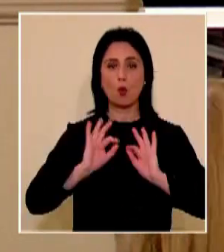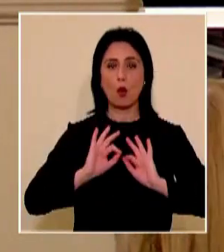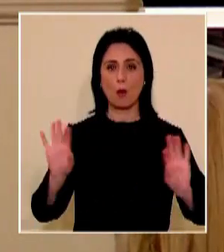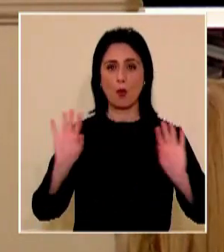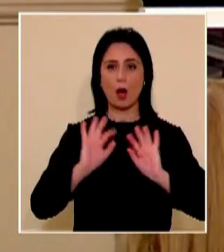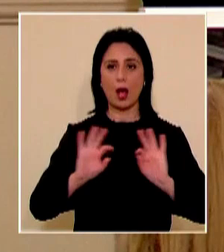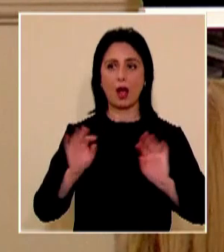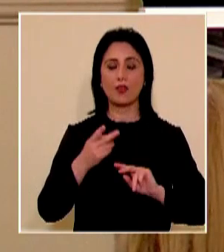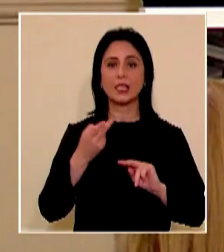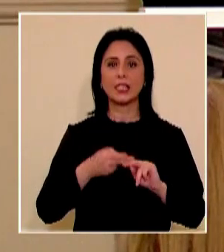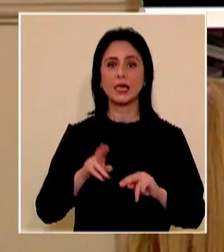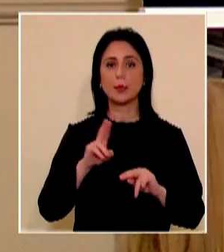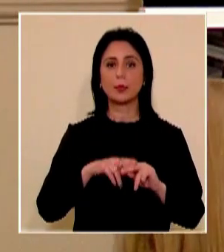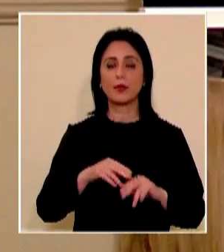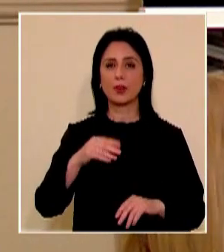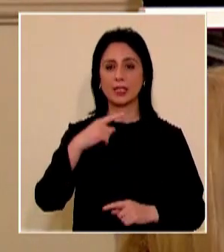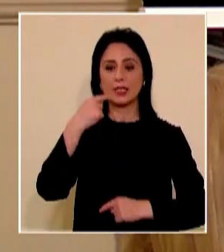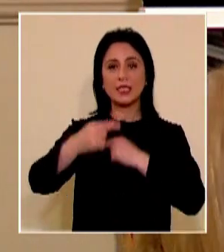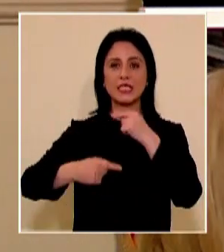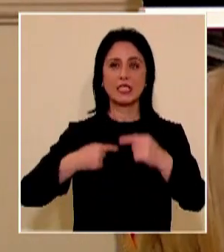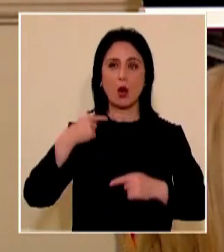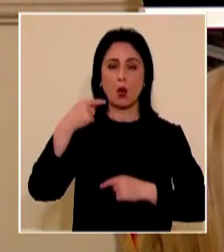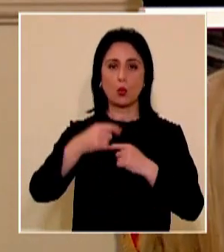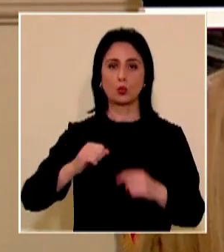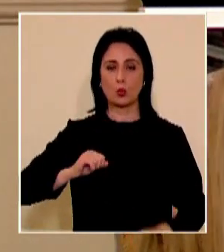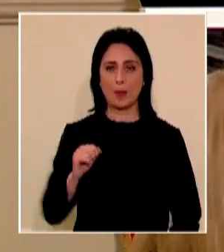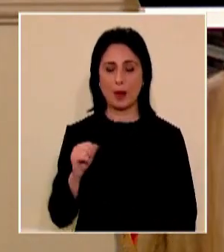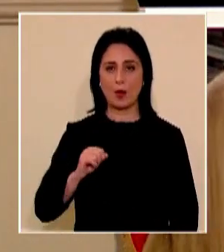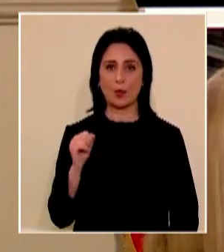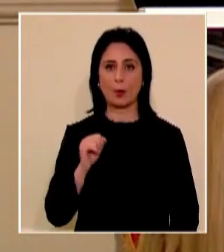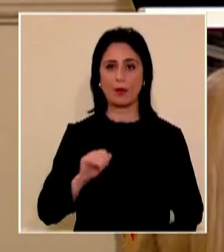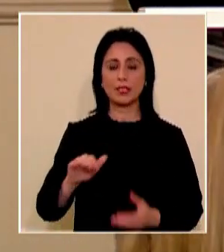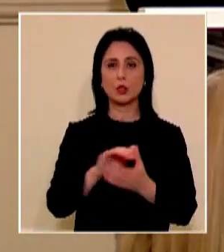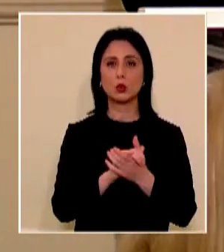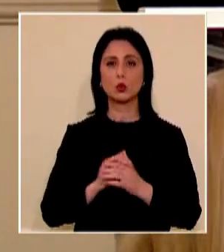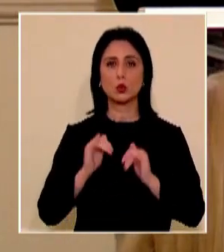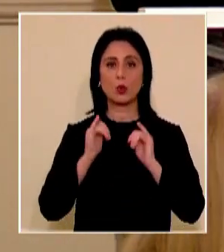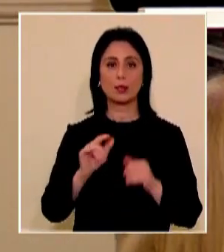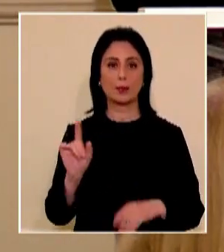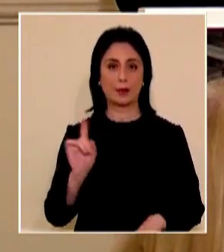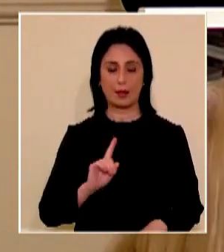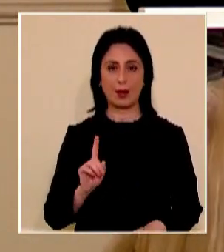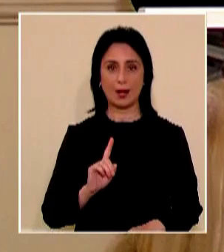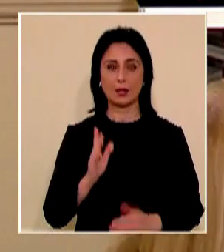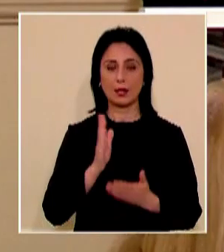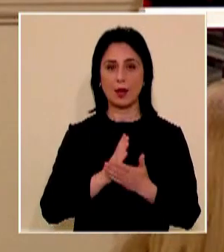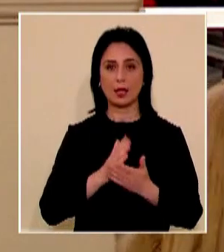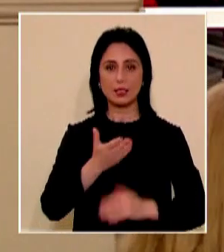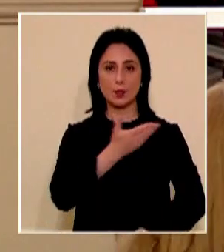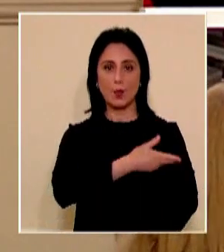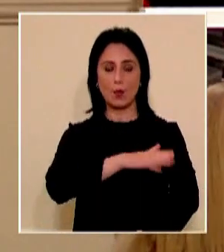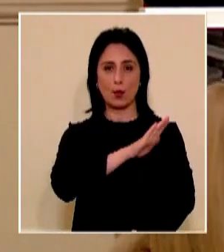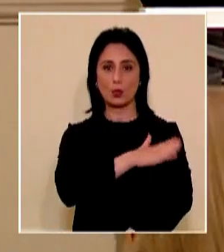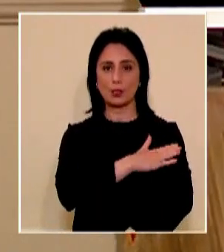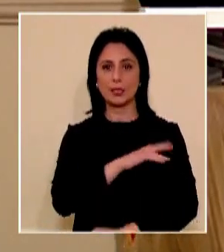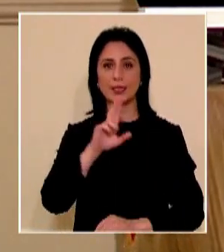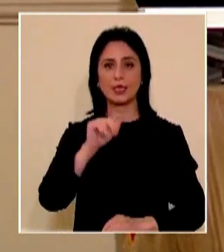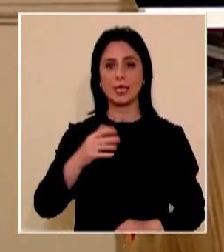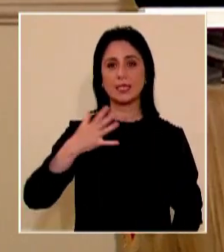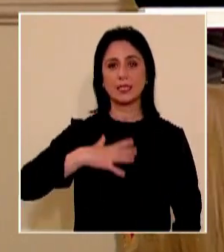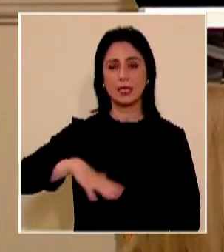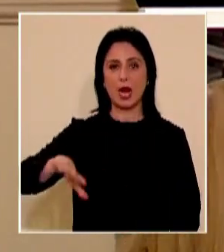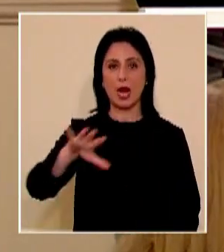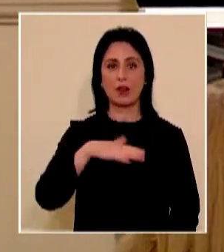გამოხატვა იმ საუკუნოვანი მეგობრობის და სოლიდარობის რაც ვიკოვეი ვიკოვეი